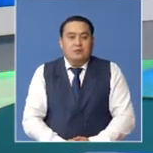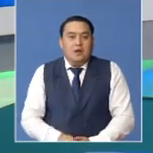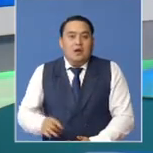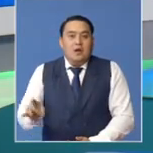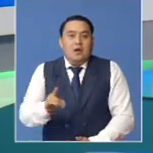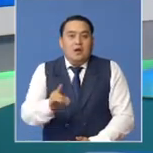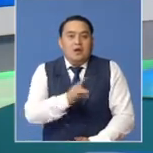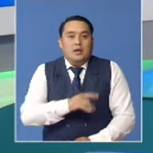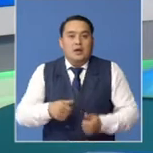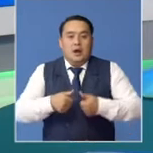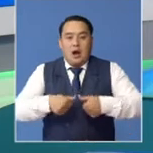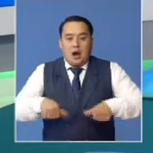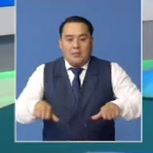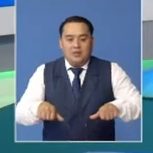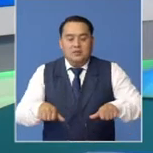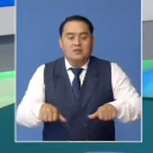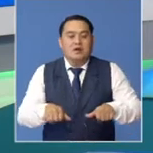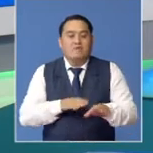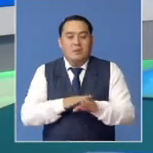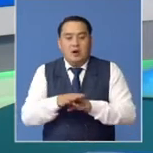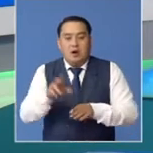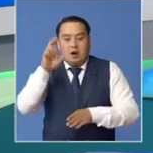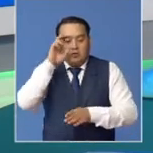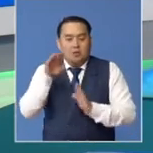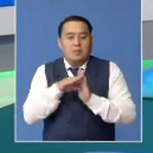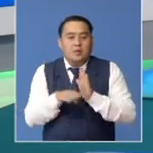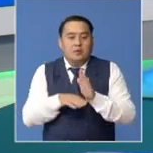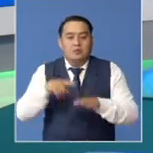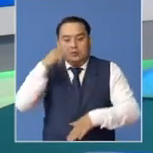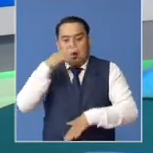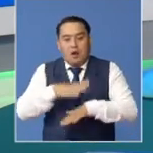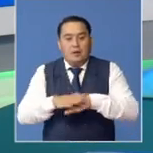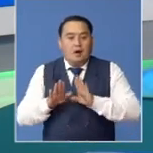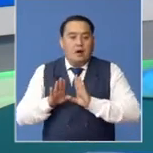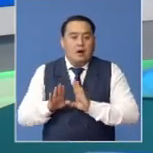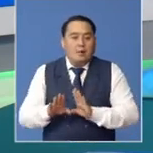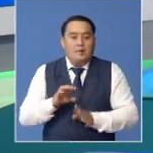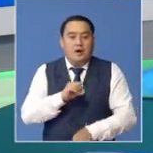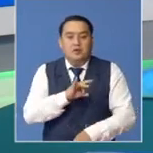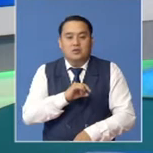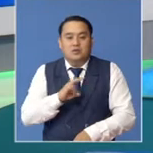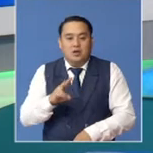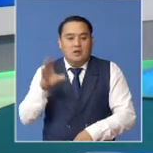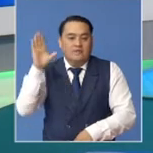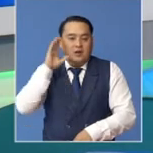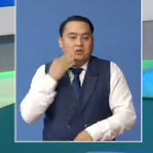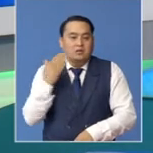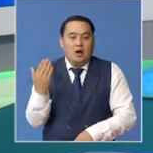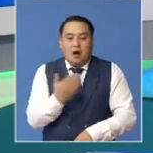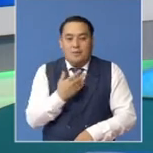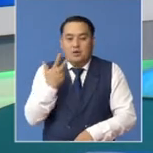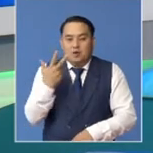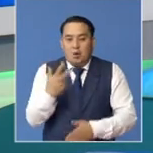Региональная комиссия рассмотрела реализацию государственных программ. Заместитель акима Алматинской области Батыржан Байжуманов выслушал докладчиков по